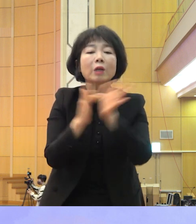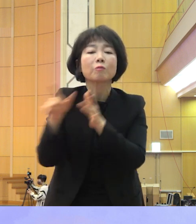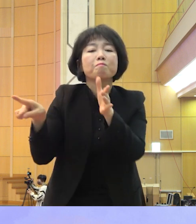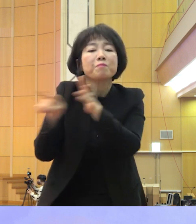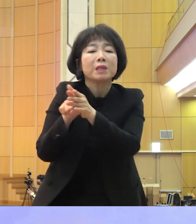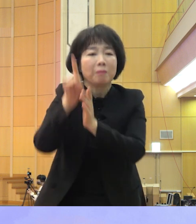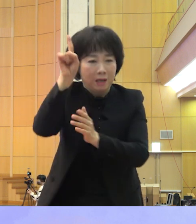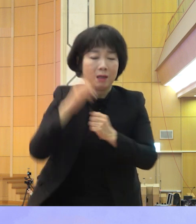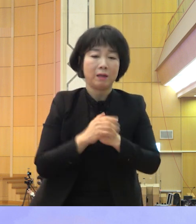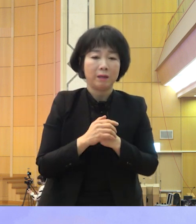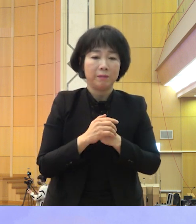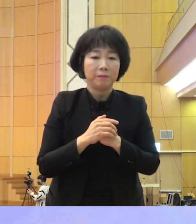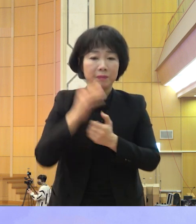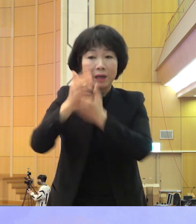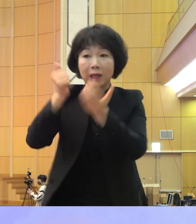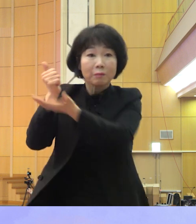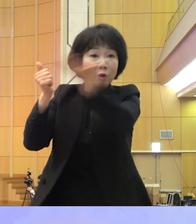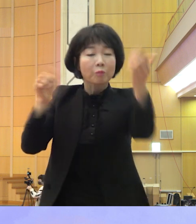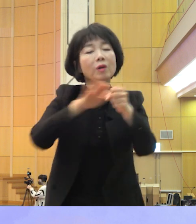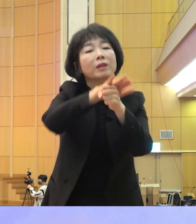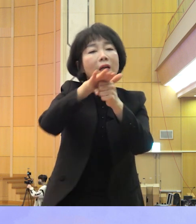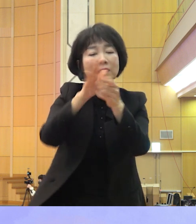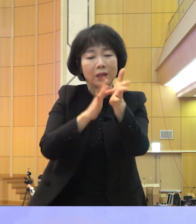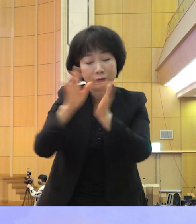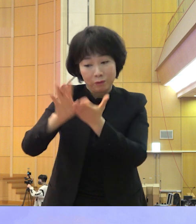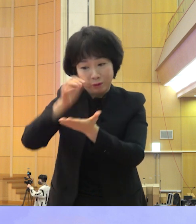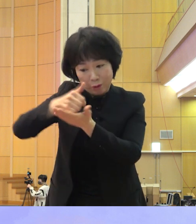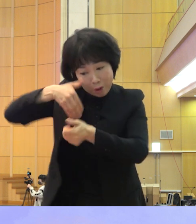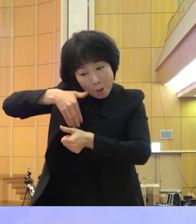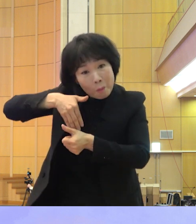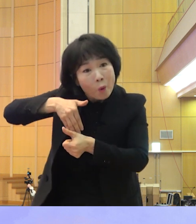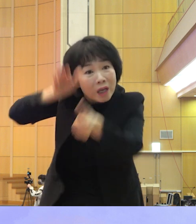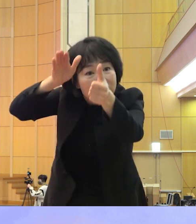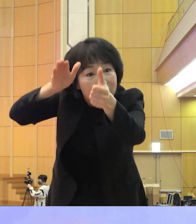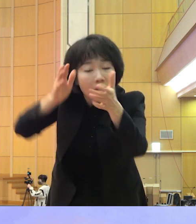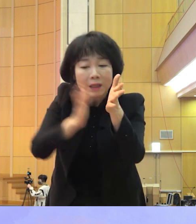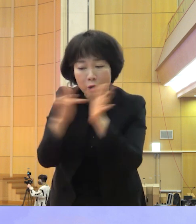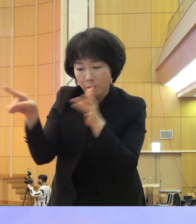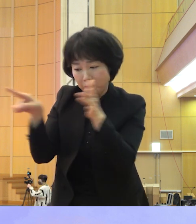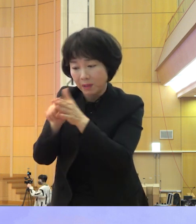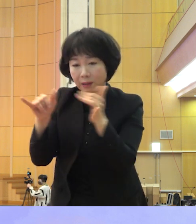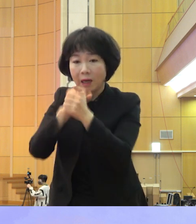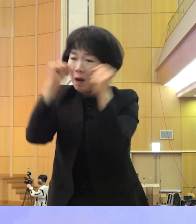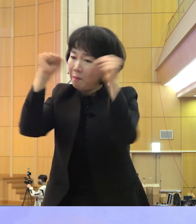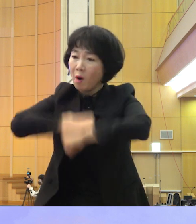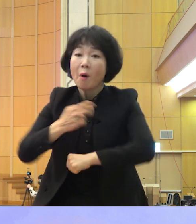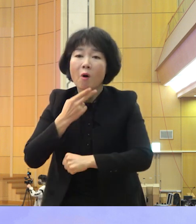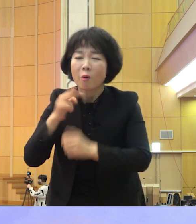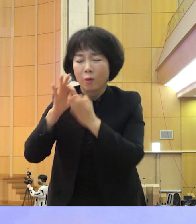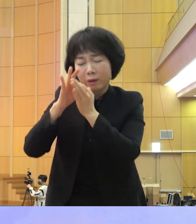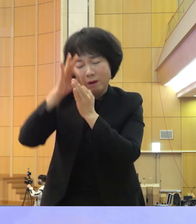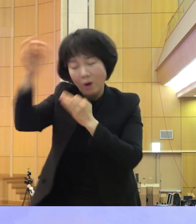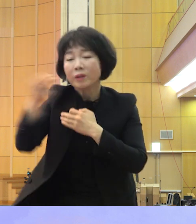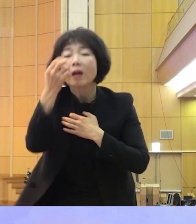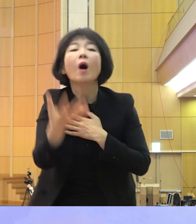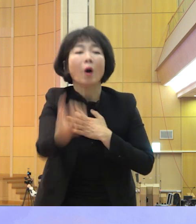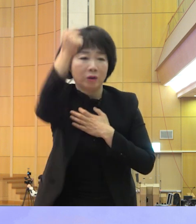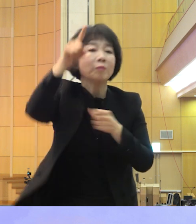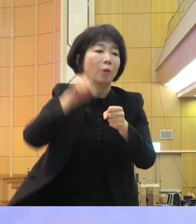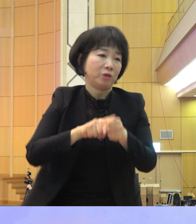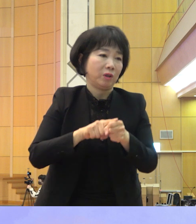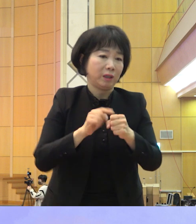믿음으로요. 하나님이 세상을 사랑하사 독생자를 주었으니 왜? 예수 믿는 자는 멸망치 않고 영생 얻게 하려고.